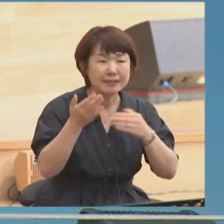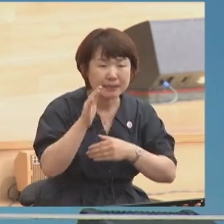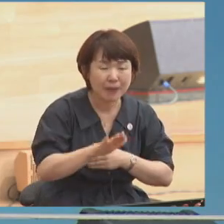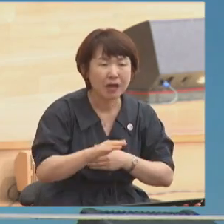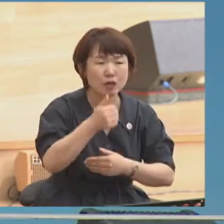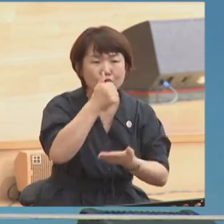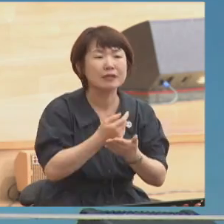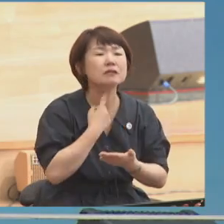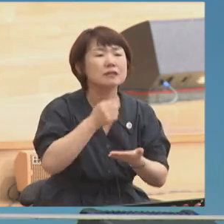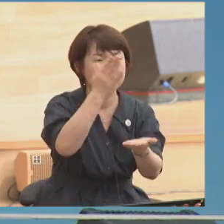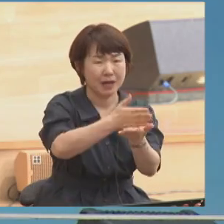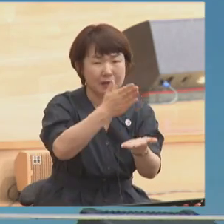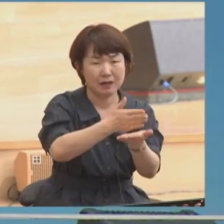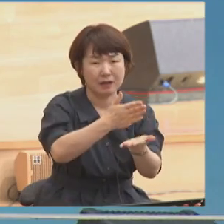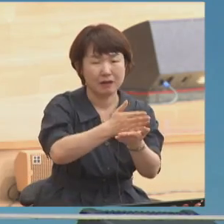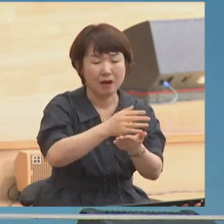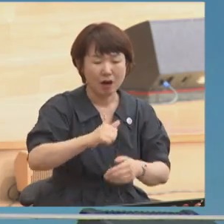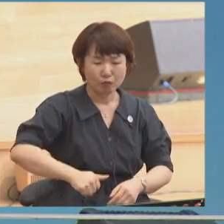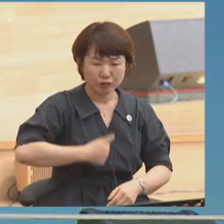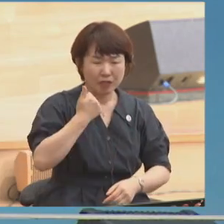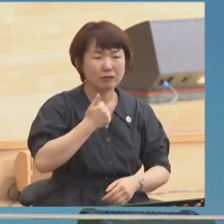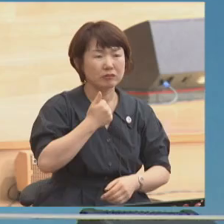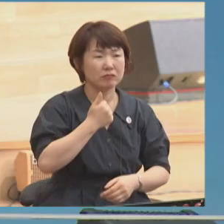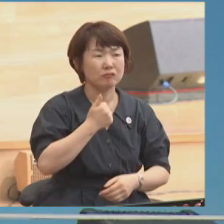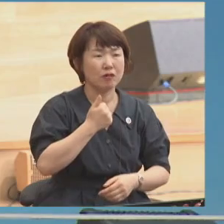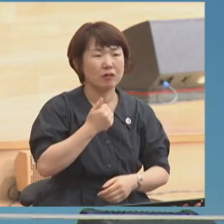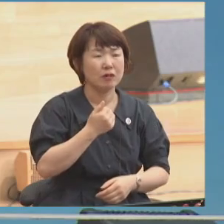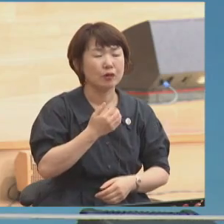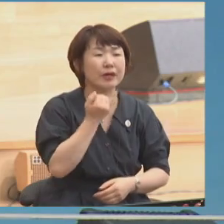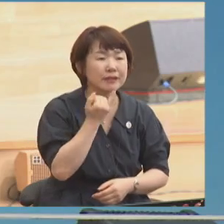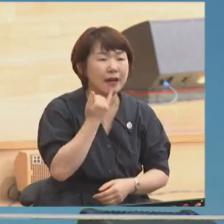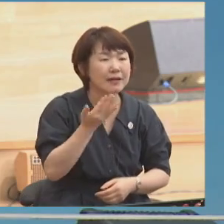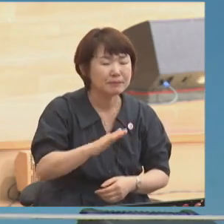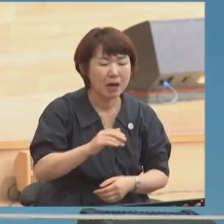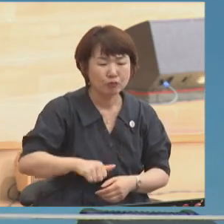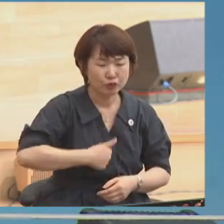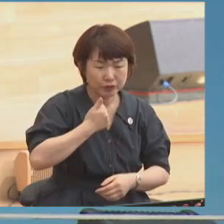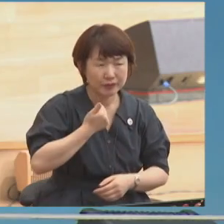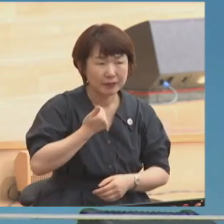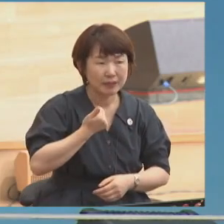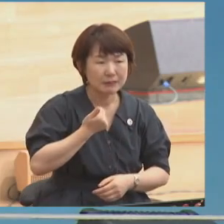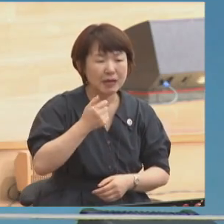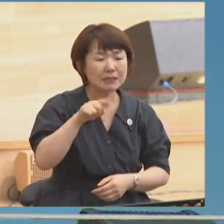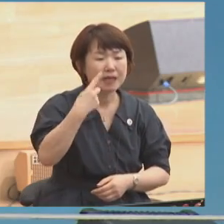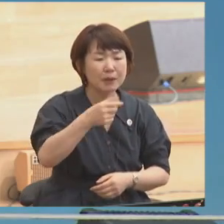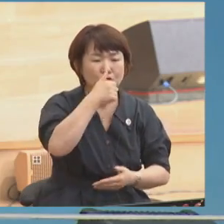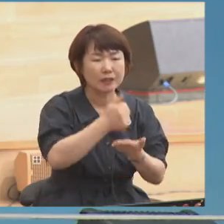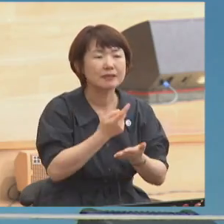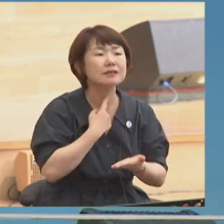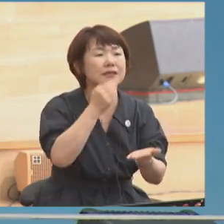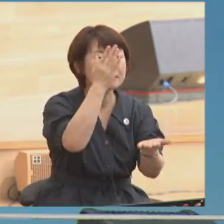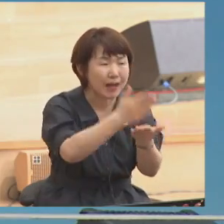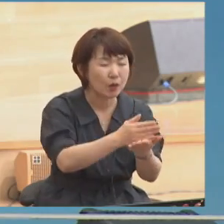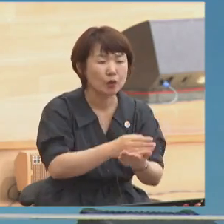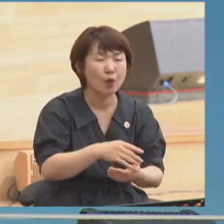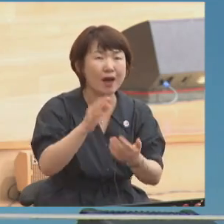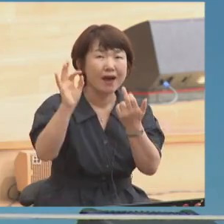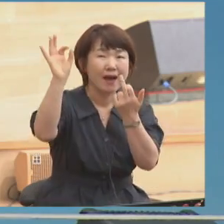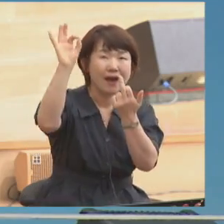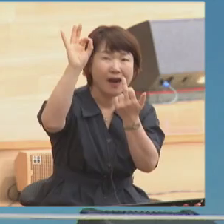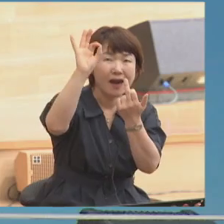말아라. 분을 낼 수 있다는 걸 염두에 두는 거잖아요. 그런데 분을 내어도 죄를 짓지 말며 해가 지도록